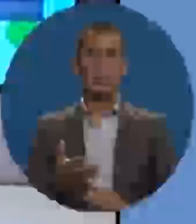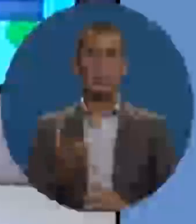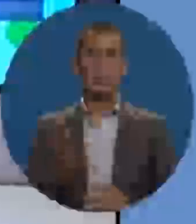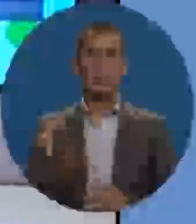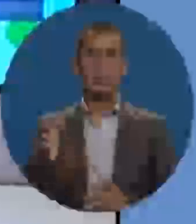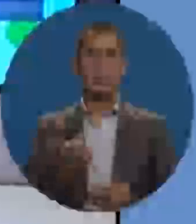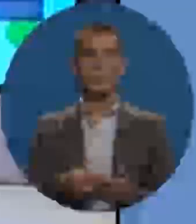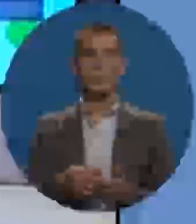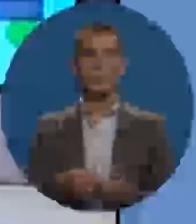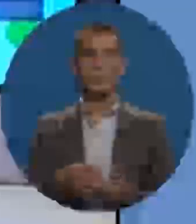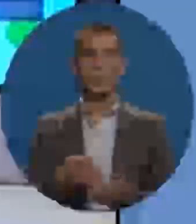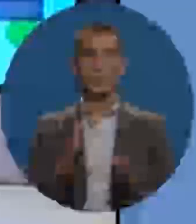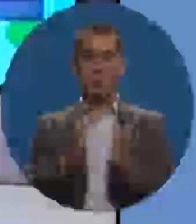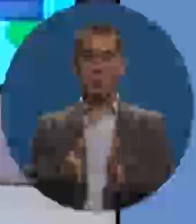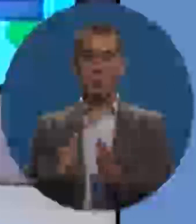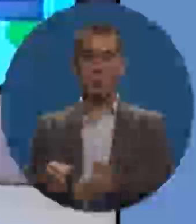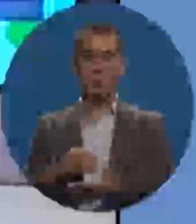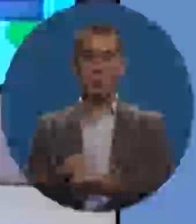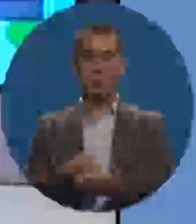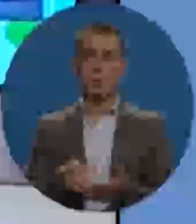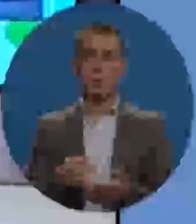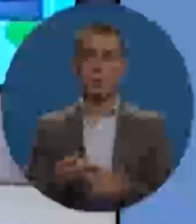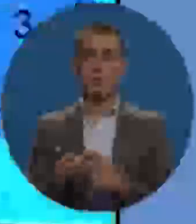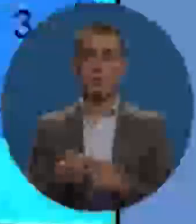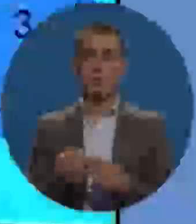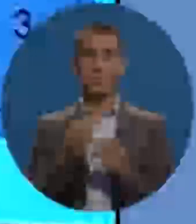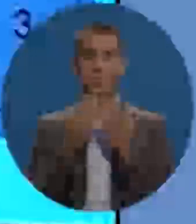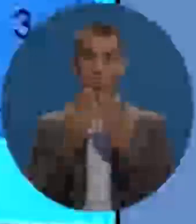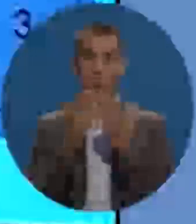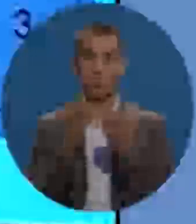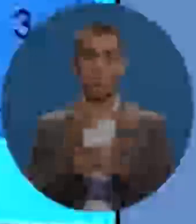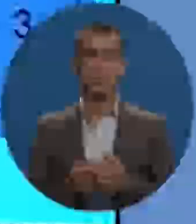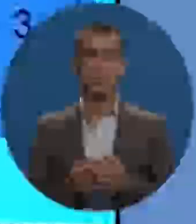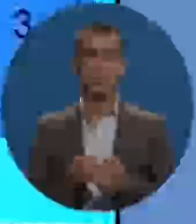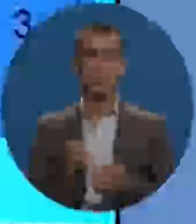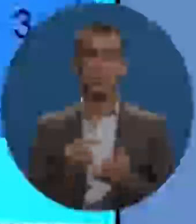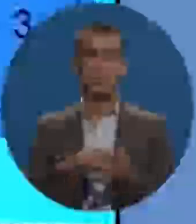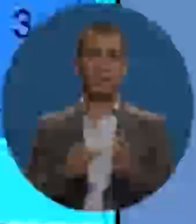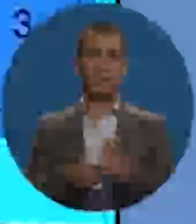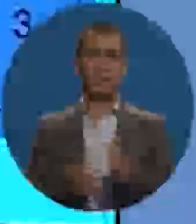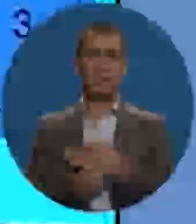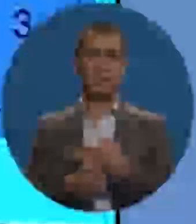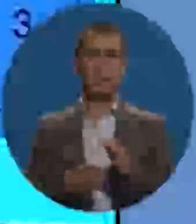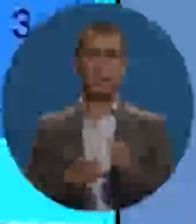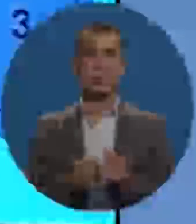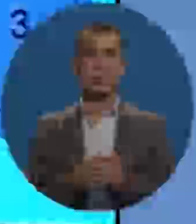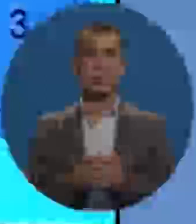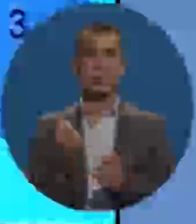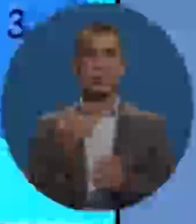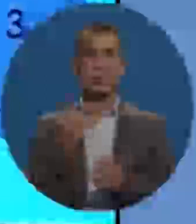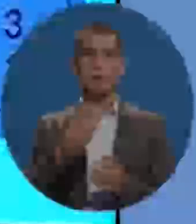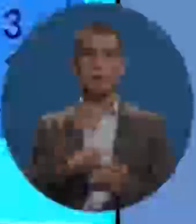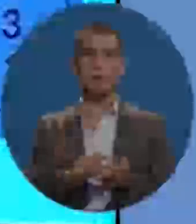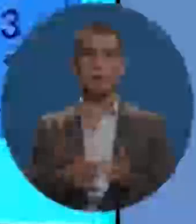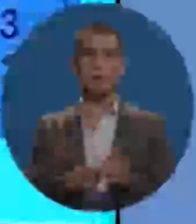Бесінші мысал кестеде жазылған санларды оқын. Демек, классларға ажыратылған. Бірінші